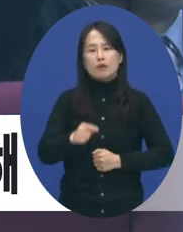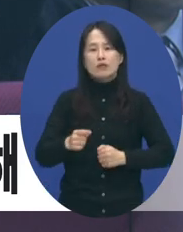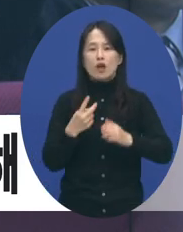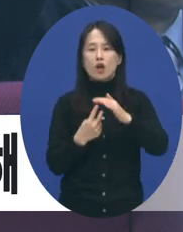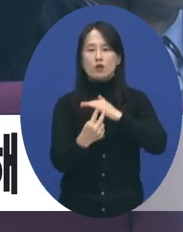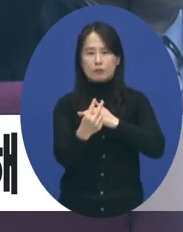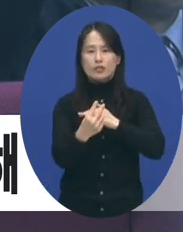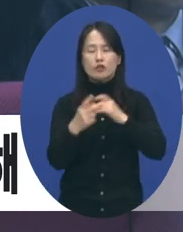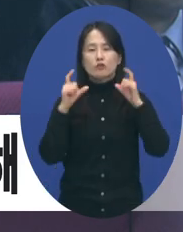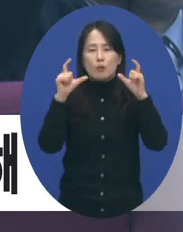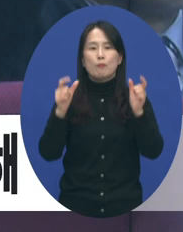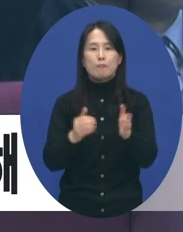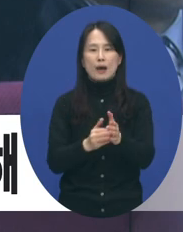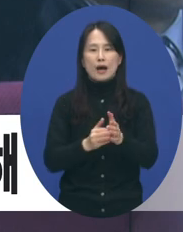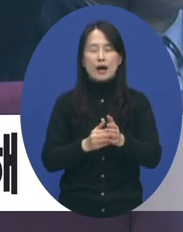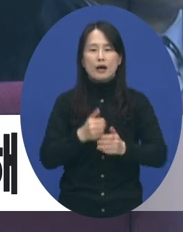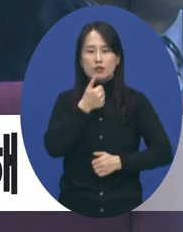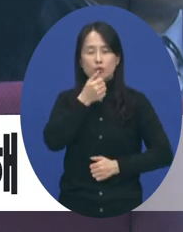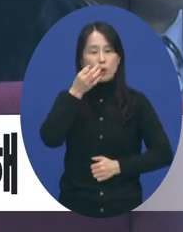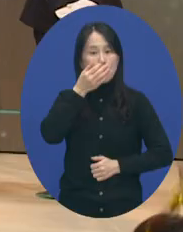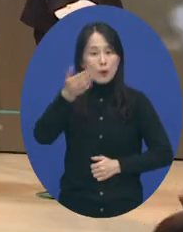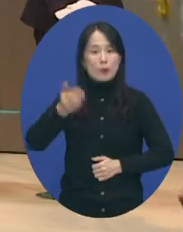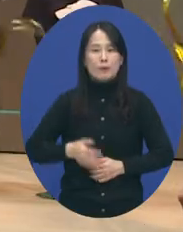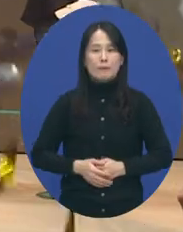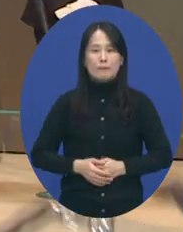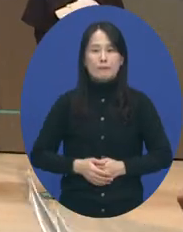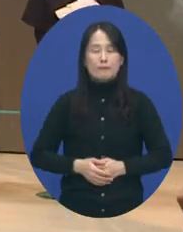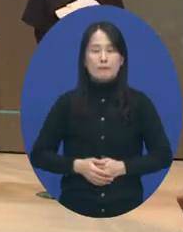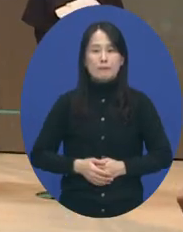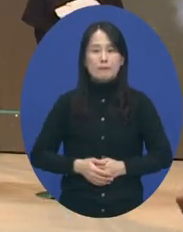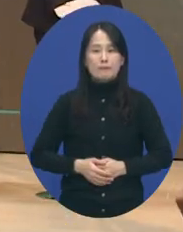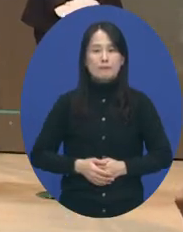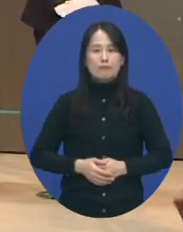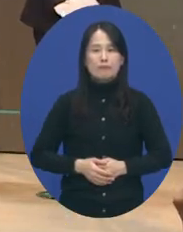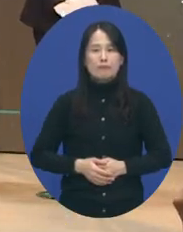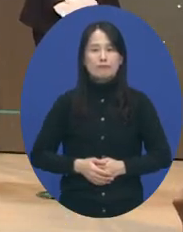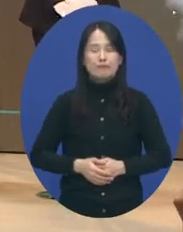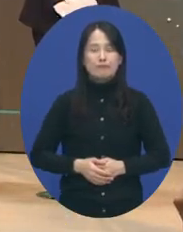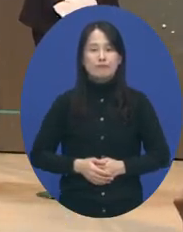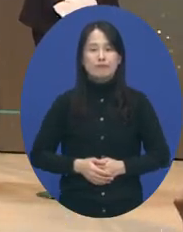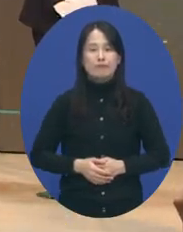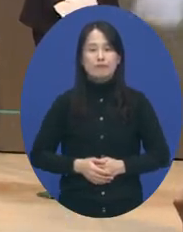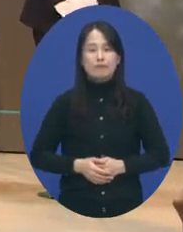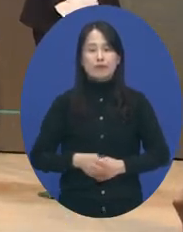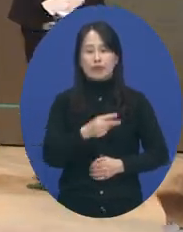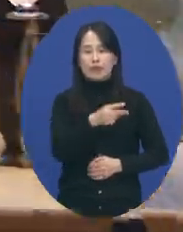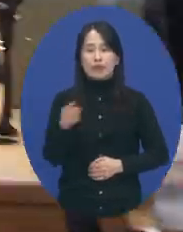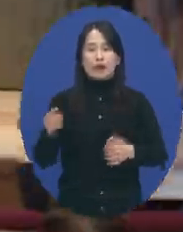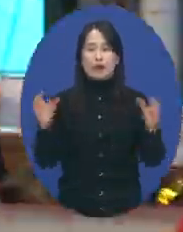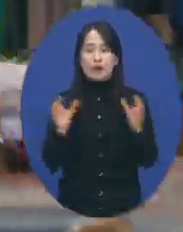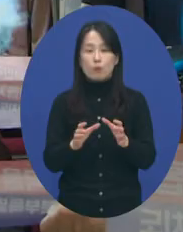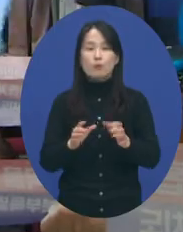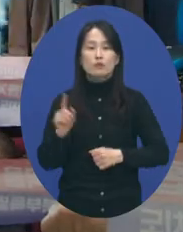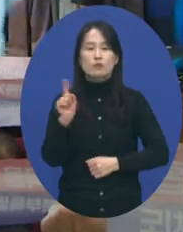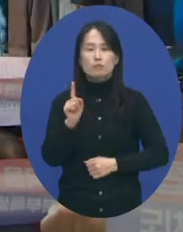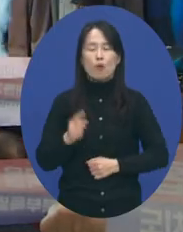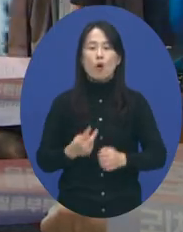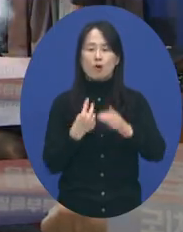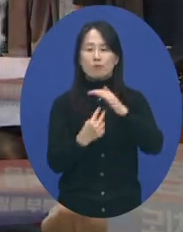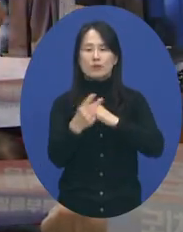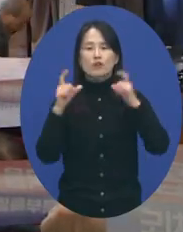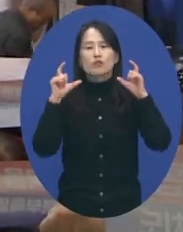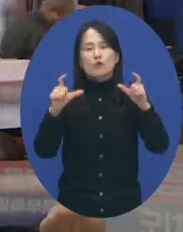비전을 선포했습니다 서문영 기자입니다 경기도 이회 양당이 경기북부 특별자치도 설치 비전